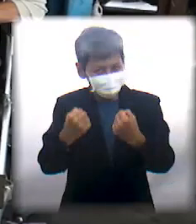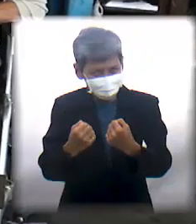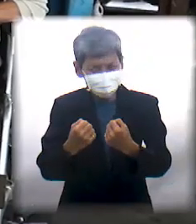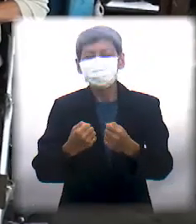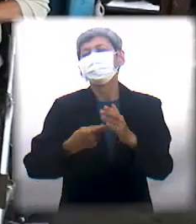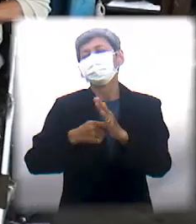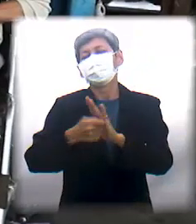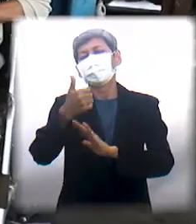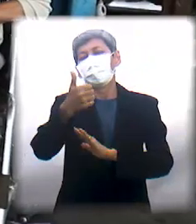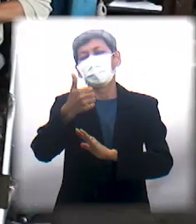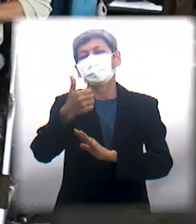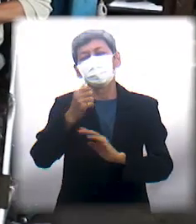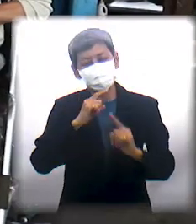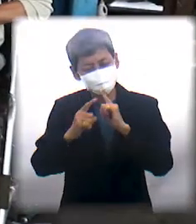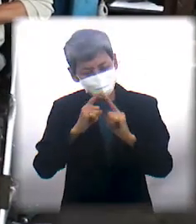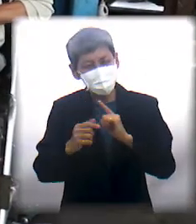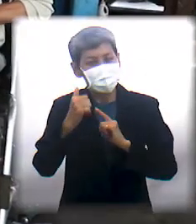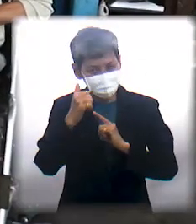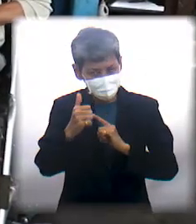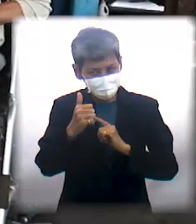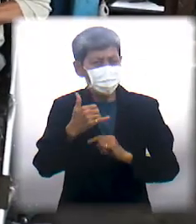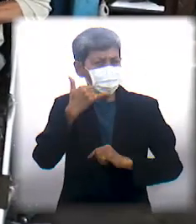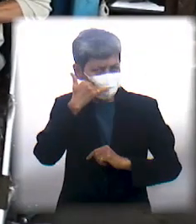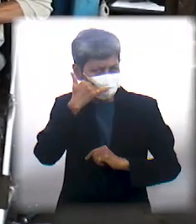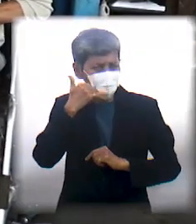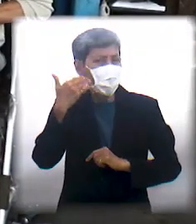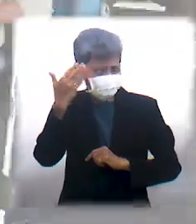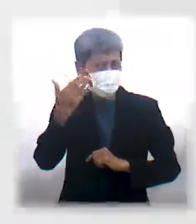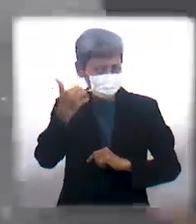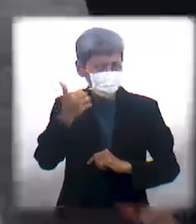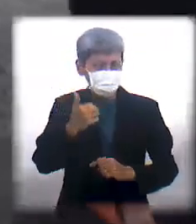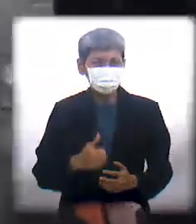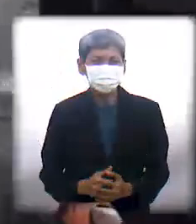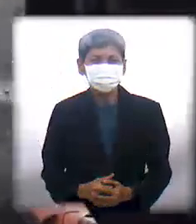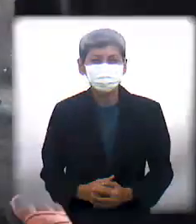างหนีค่ะช่องทางการติดต่อ ใช่หรือแจ้งเลยโทรมาก่อนดีกว่าครับ